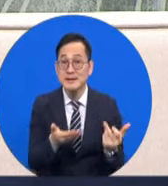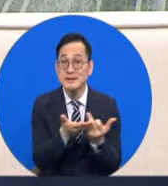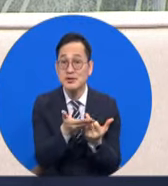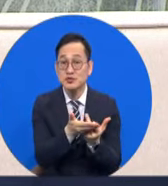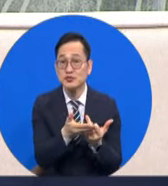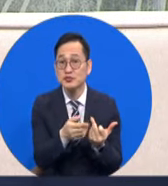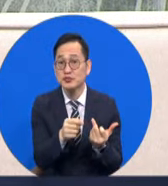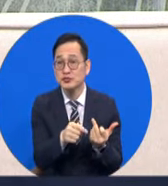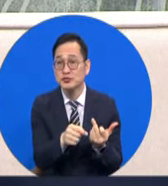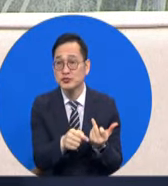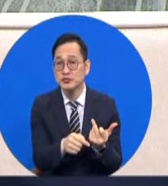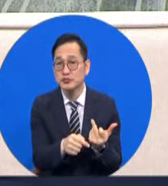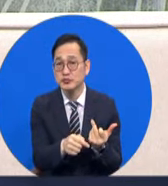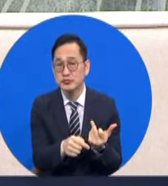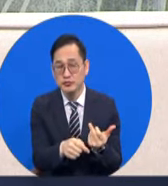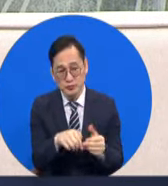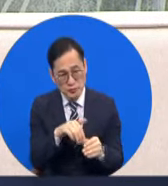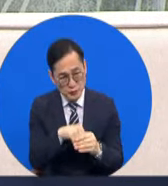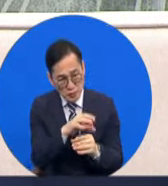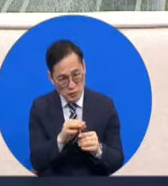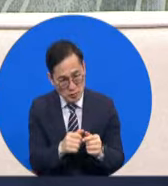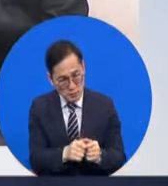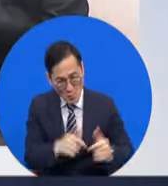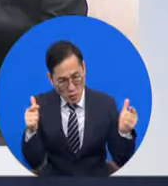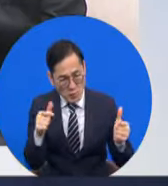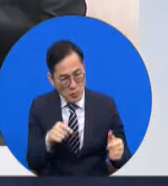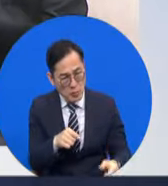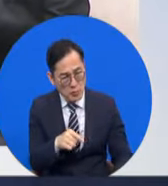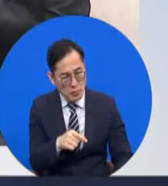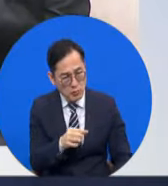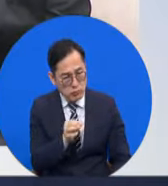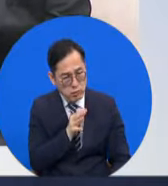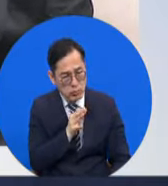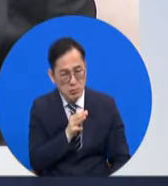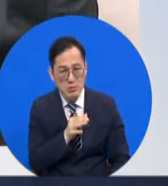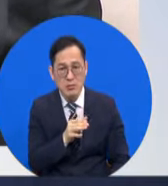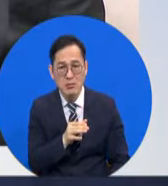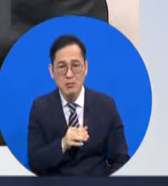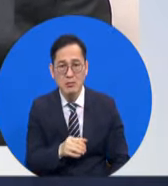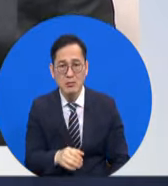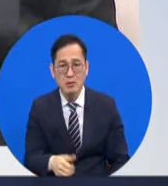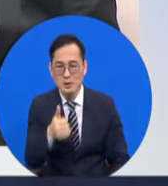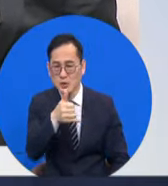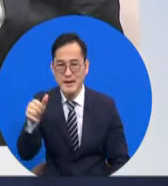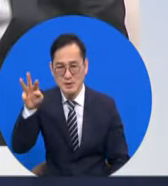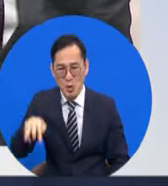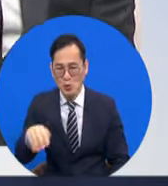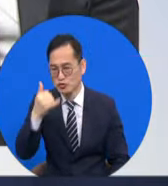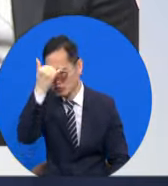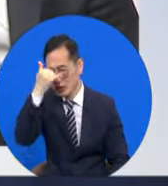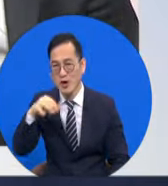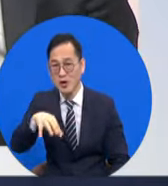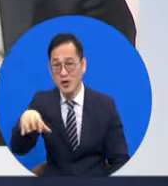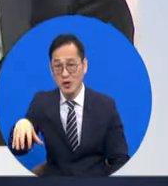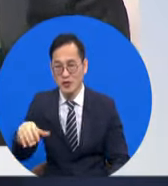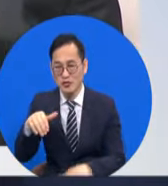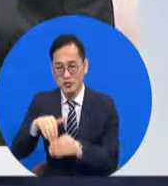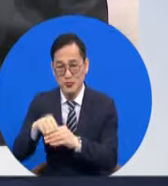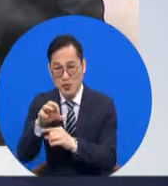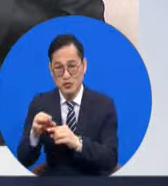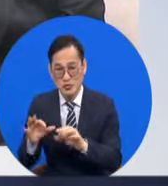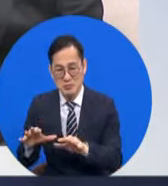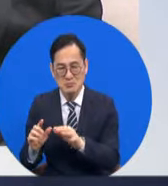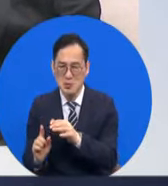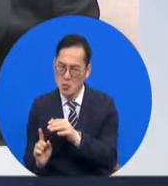경우는 왜 그렇게 높은지 이해가 잘 안 되고 있습니다만은 세종, 충청 지역이 투표율이 높아요.